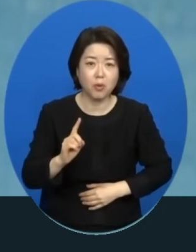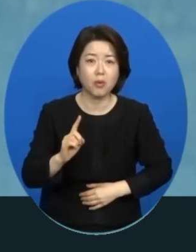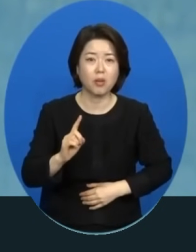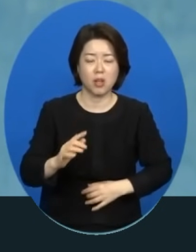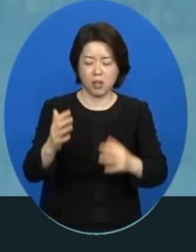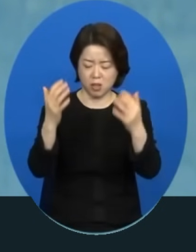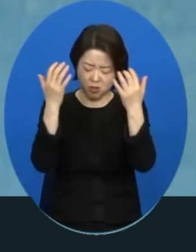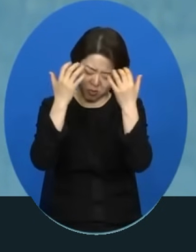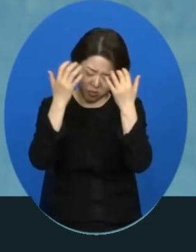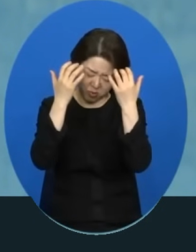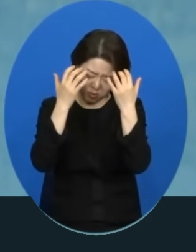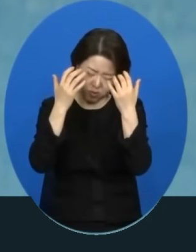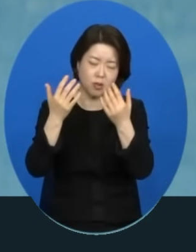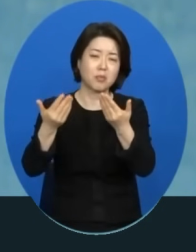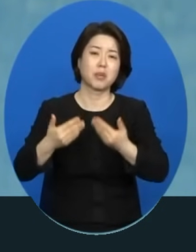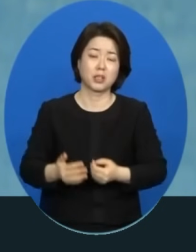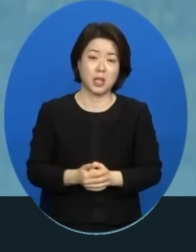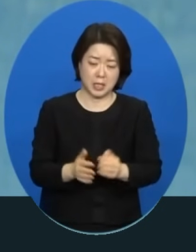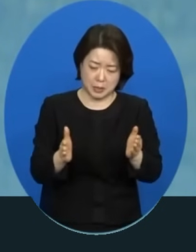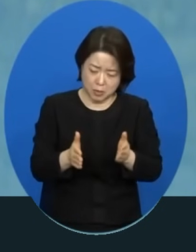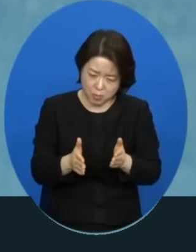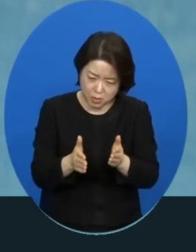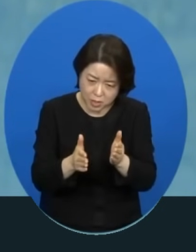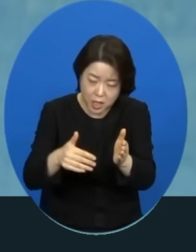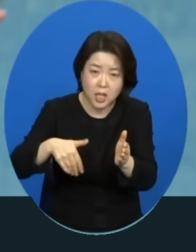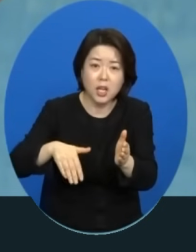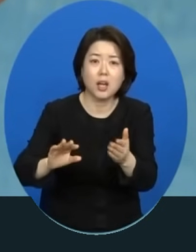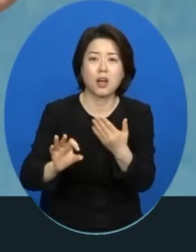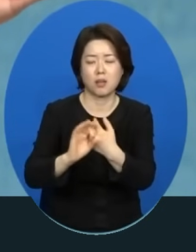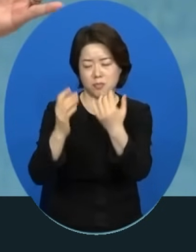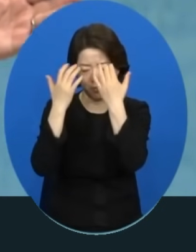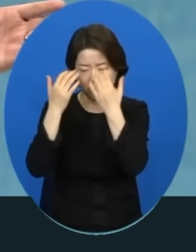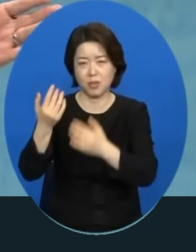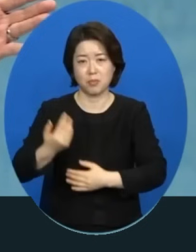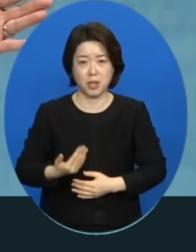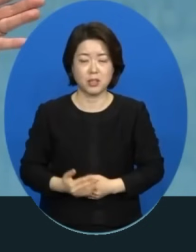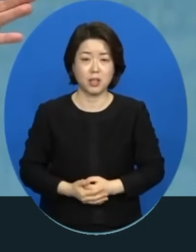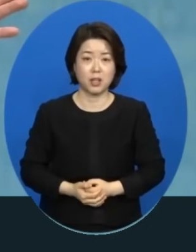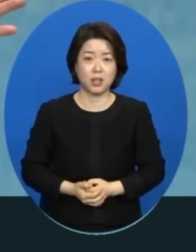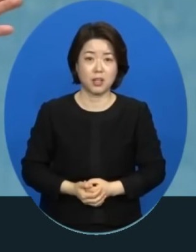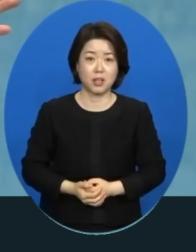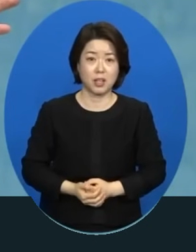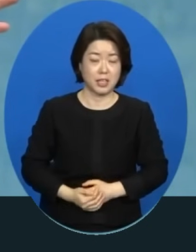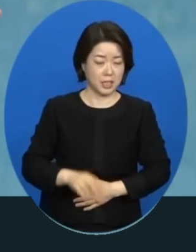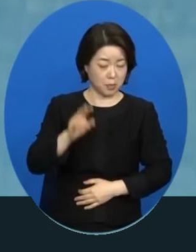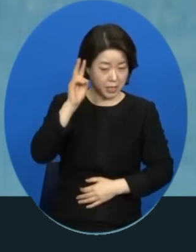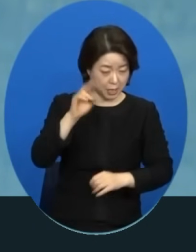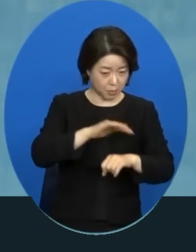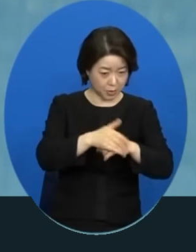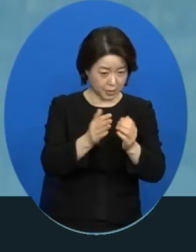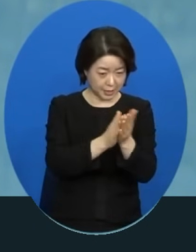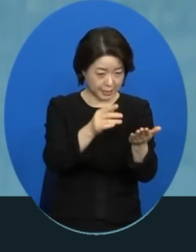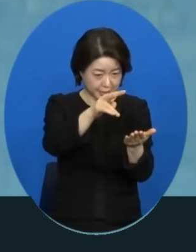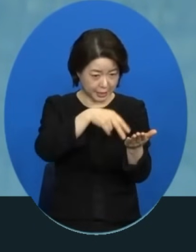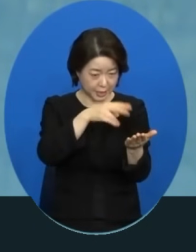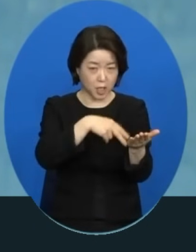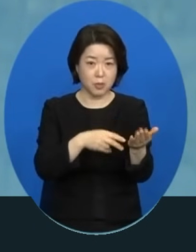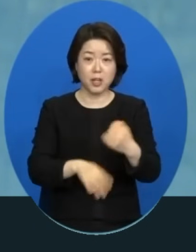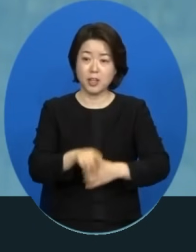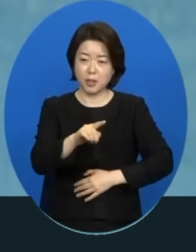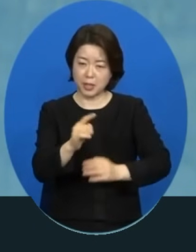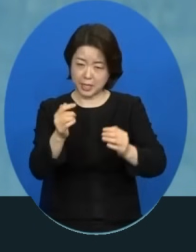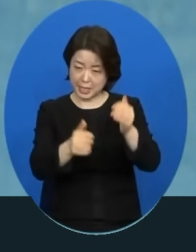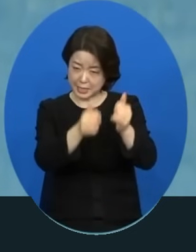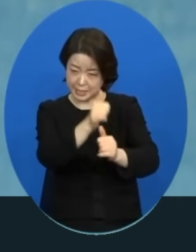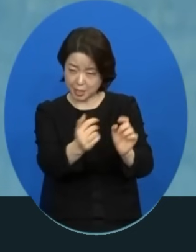이 좁은 길을 가려고 하니까 그래서 고난을 받는 사람들이 있는가 반면에 그래서 야고보서 잘 읽어보시면 너희가 시험을 만나거든